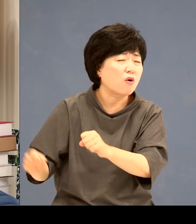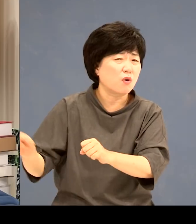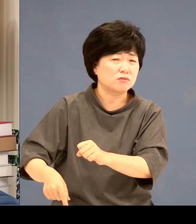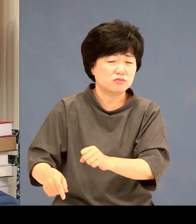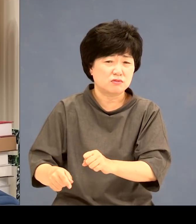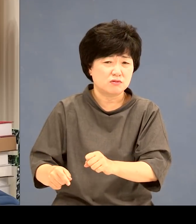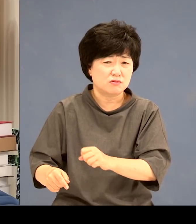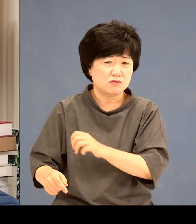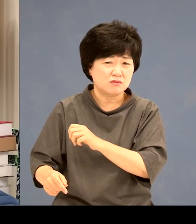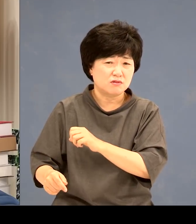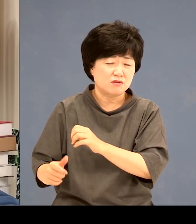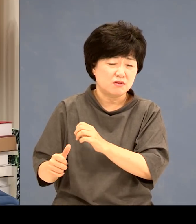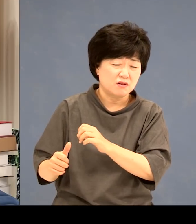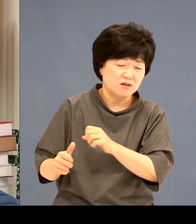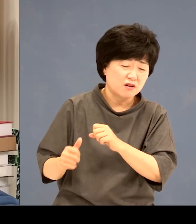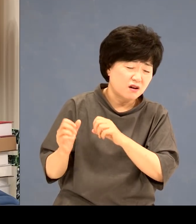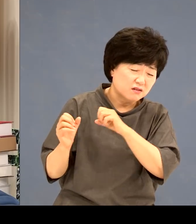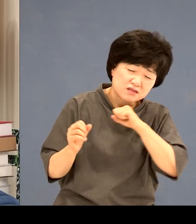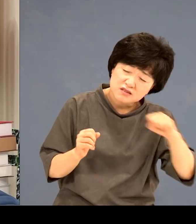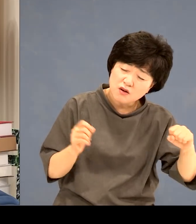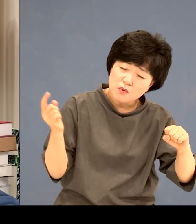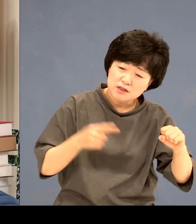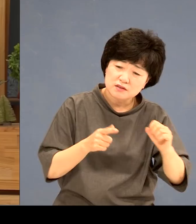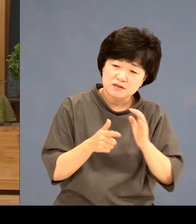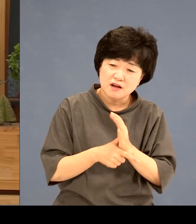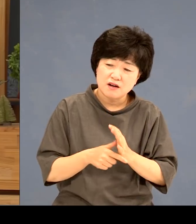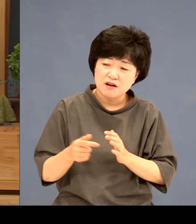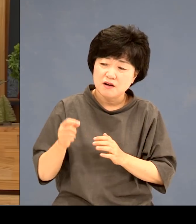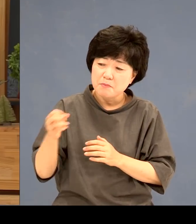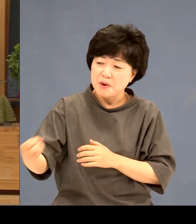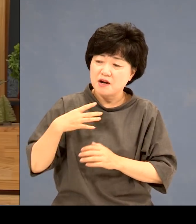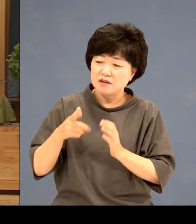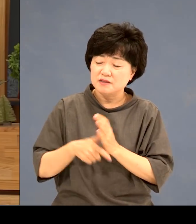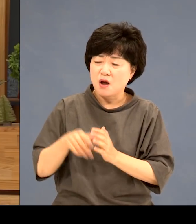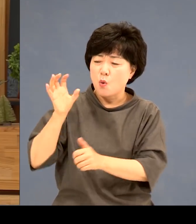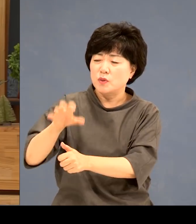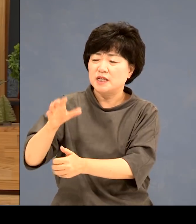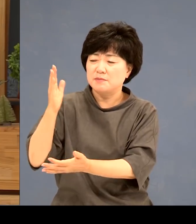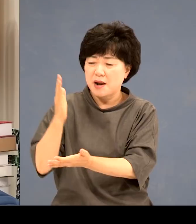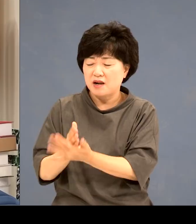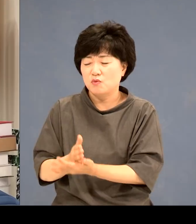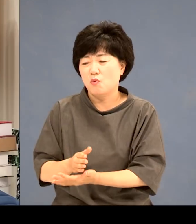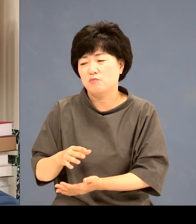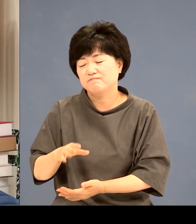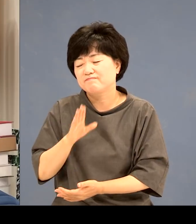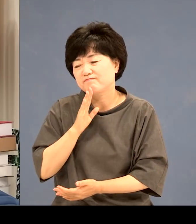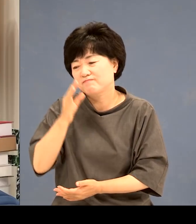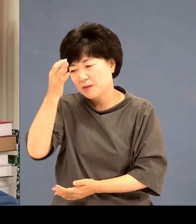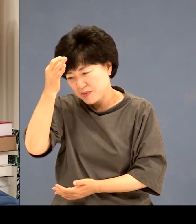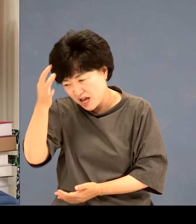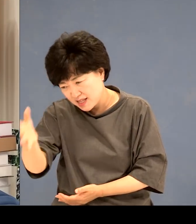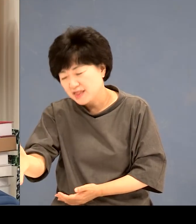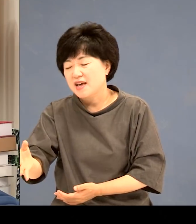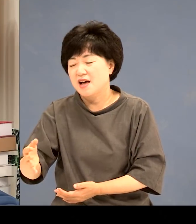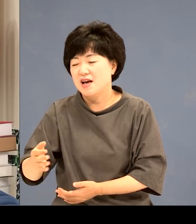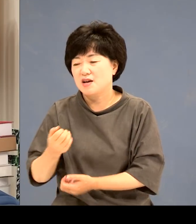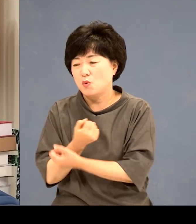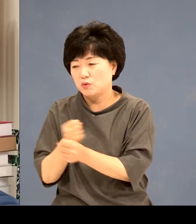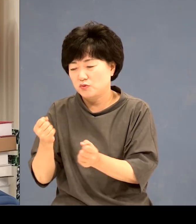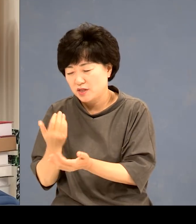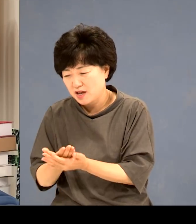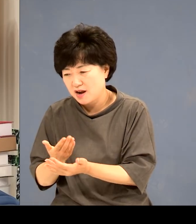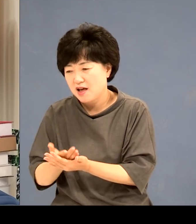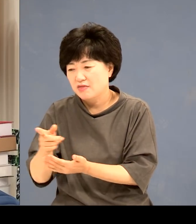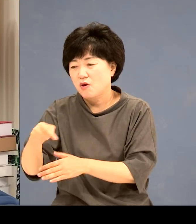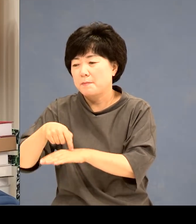오고 끌려서 왔다고라고 했을 때 혼내지 말고 오히려 그 아이 앞에 미안하고 네. 또